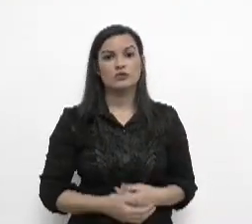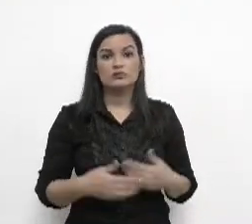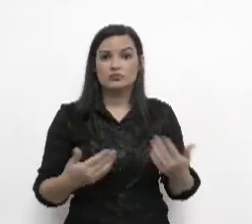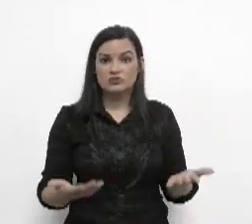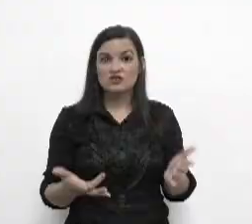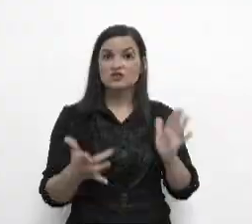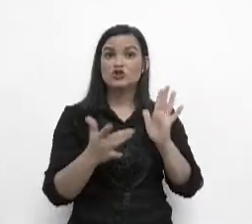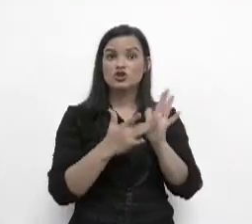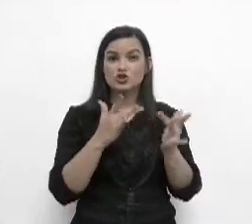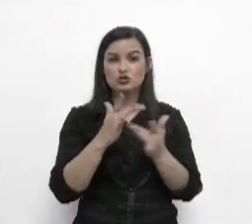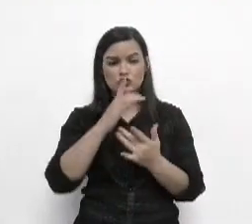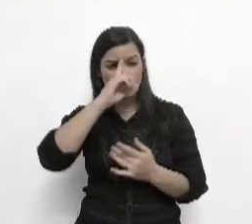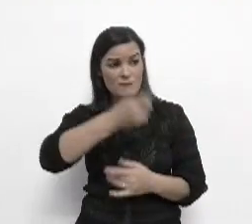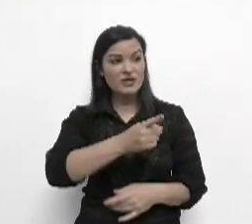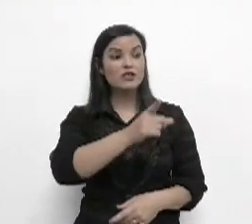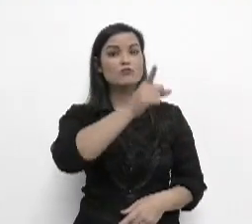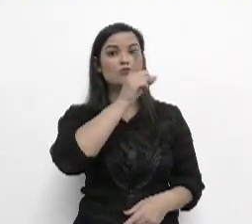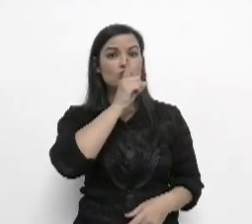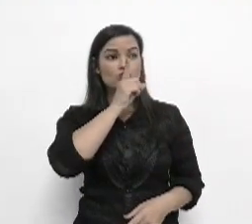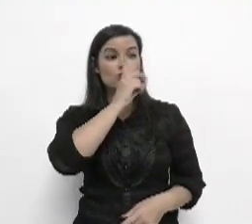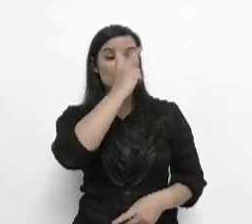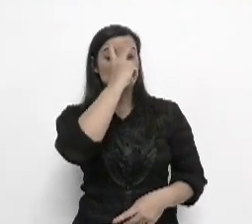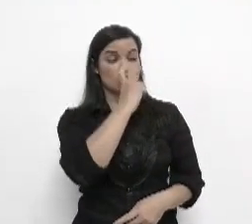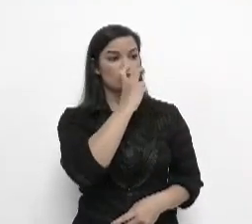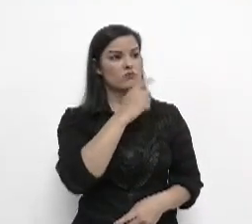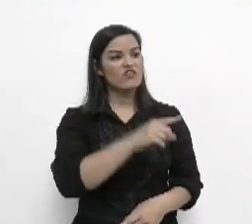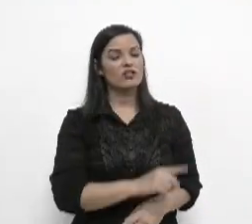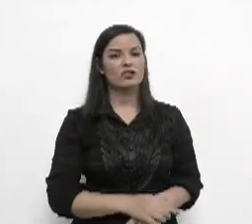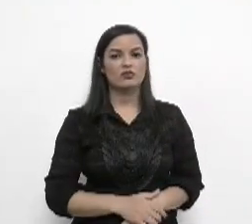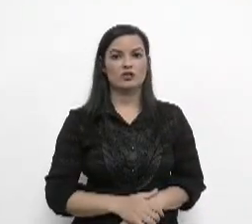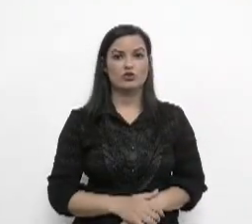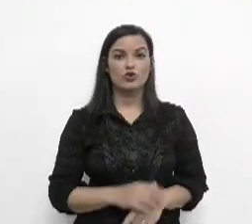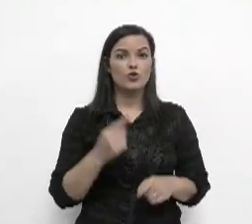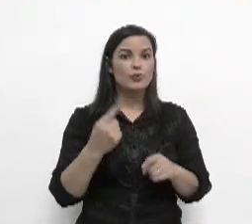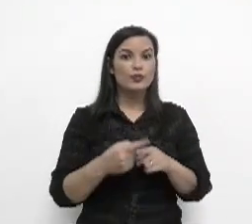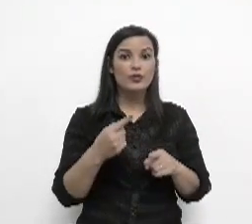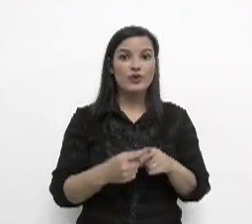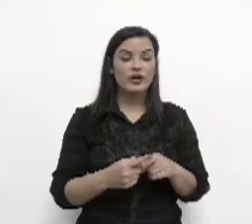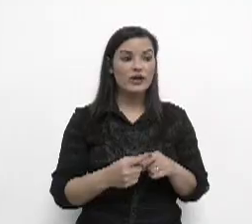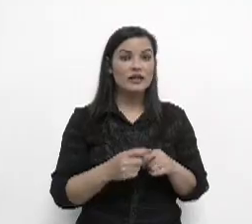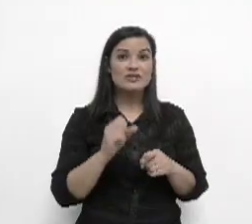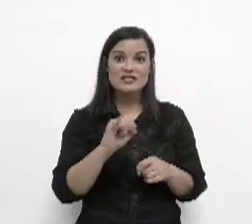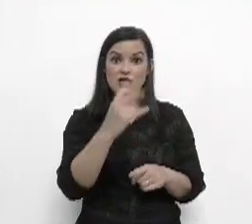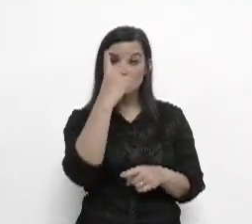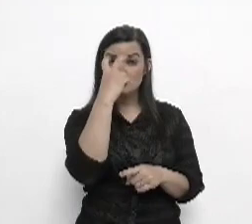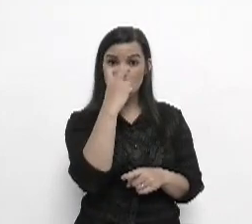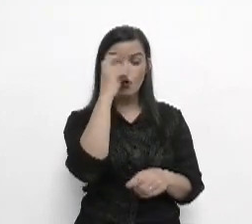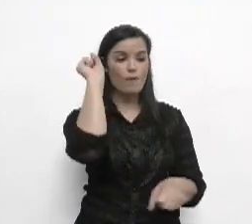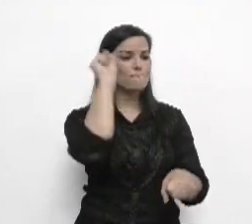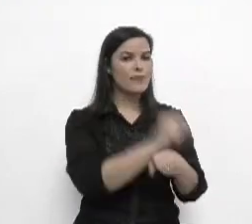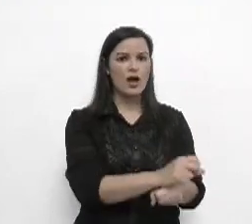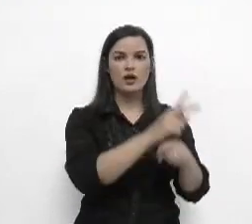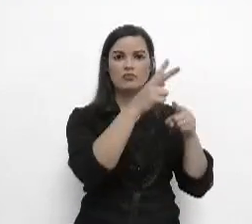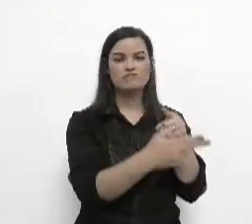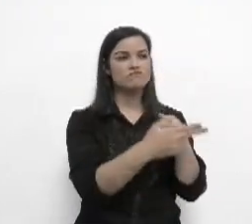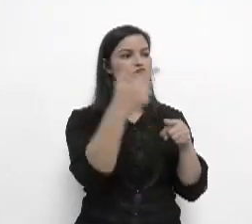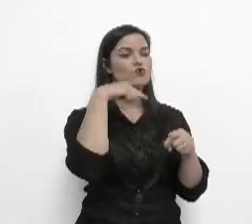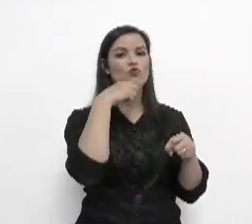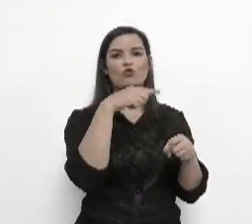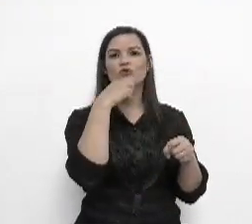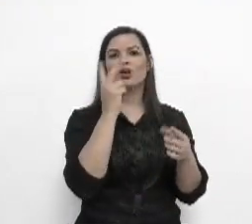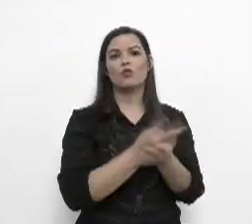assim Jesus cegou os seus olhos para que tudo aquele que fosse fazer fosse parado naquele momento. 지금 진행하고 있던 이 사울의